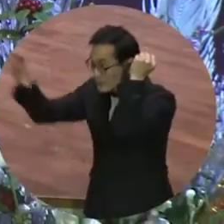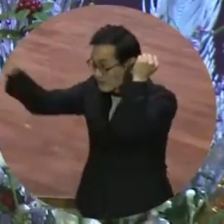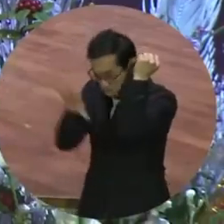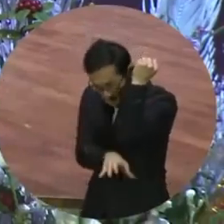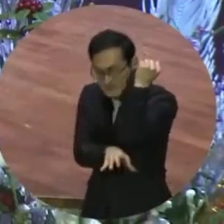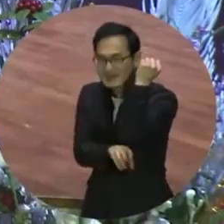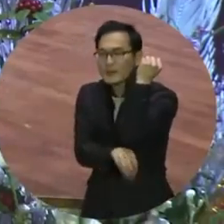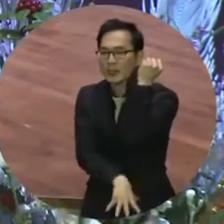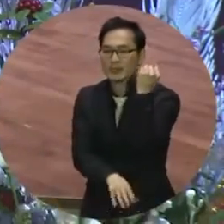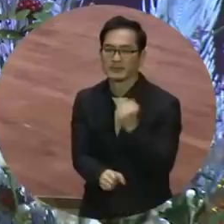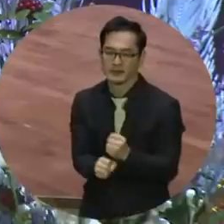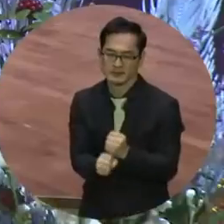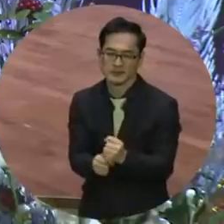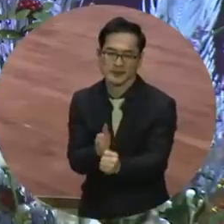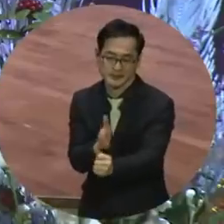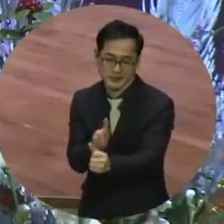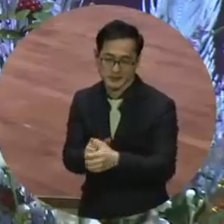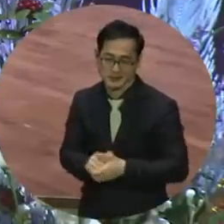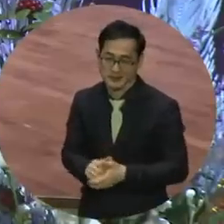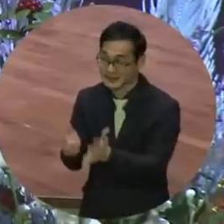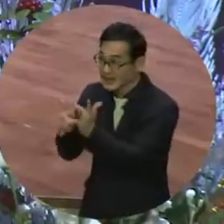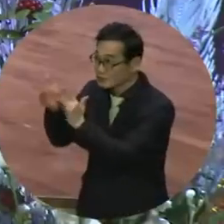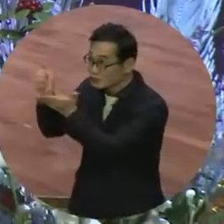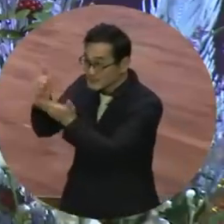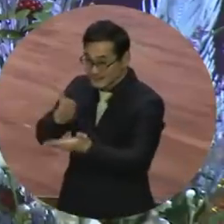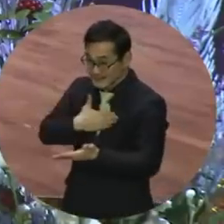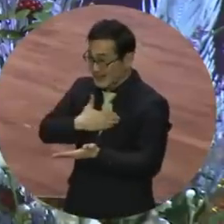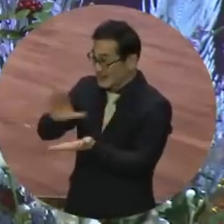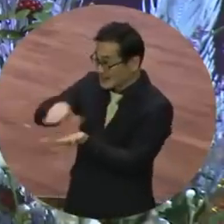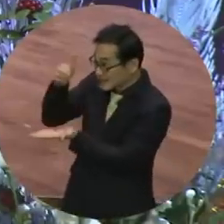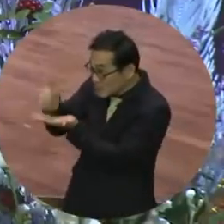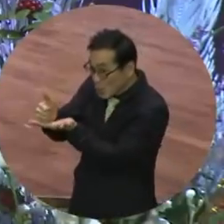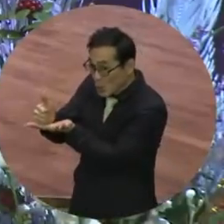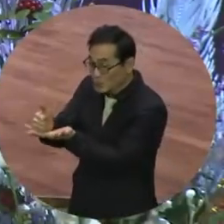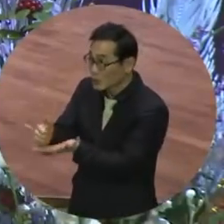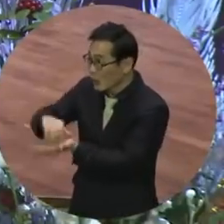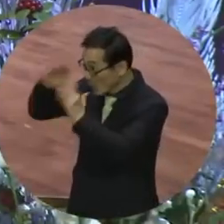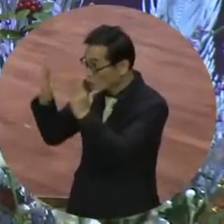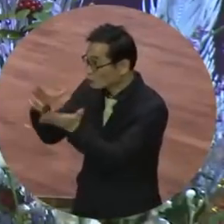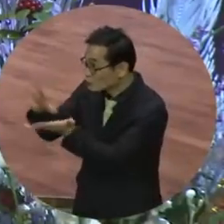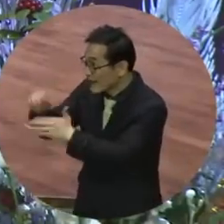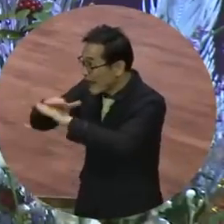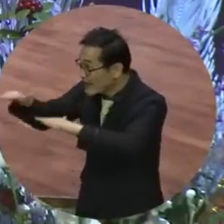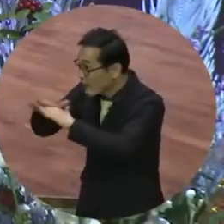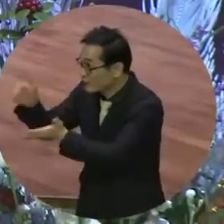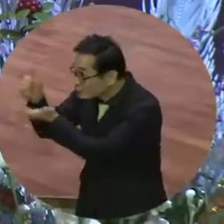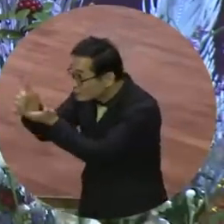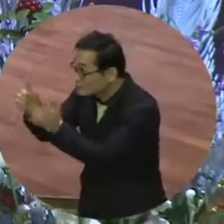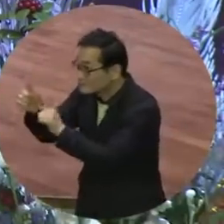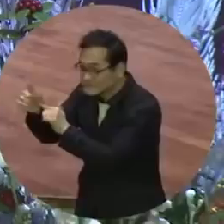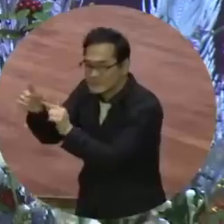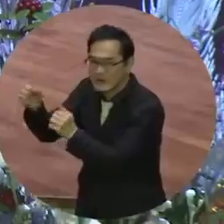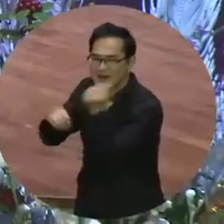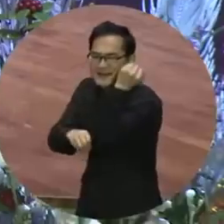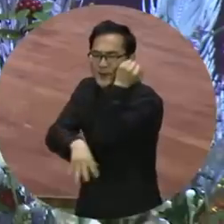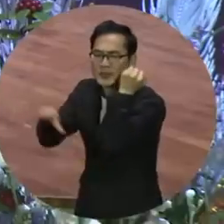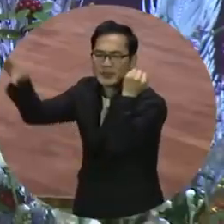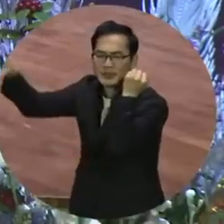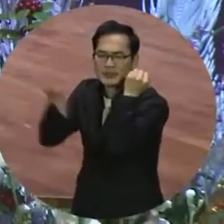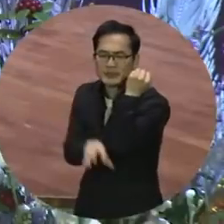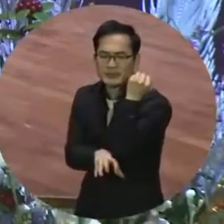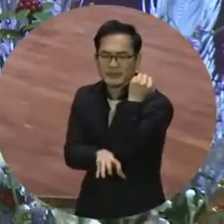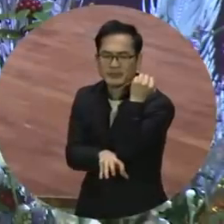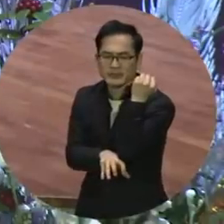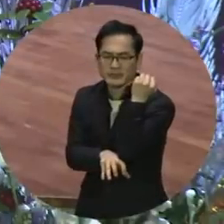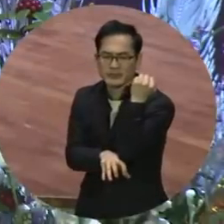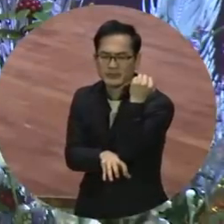나의 그리스도다. 그 그리스도가 내 인생의 모든 문제 해결했다. 이게 기본이 돼, 기본. 이게 돼 있으니까 우리